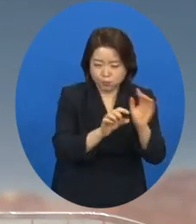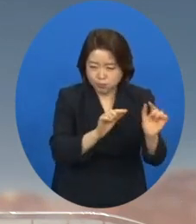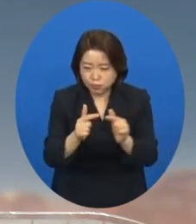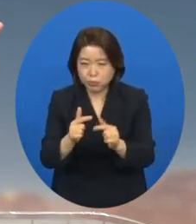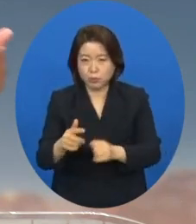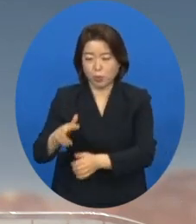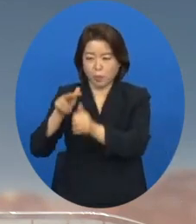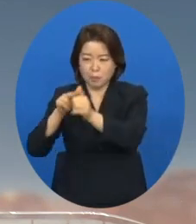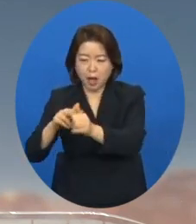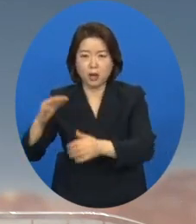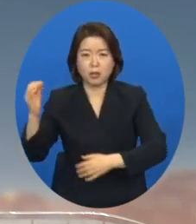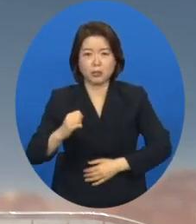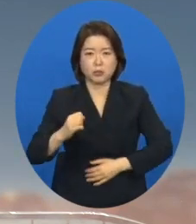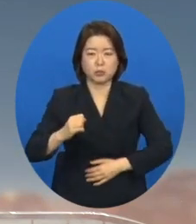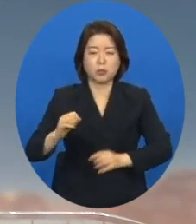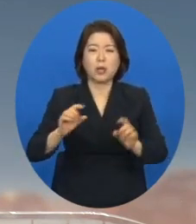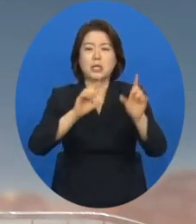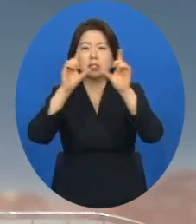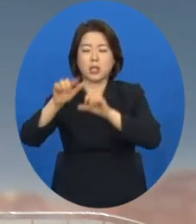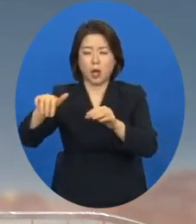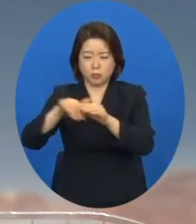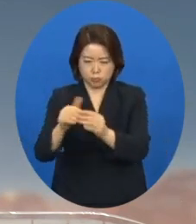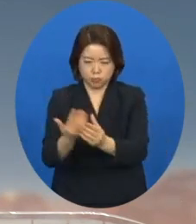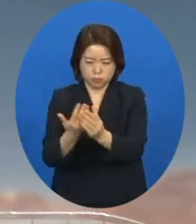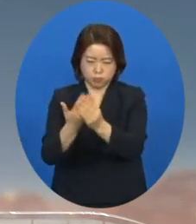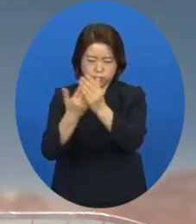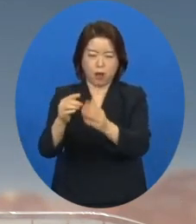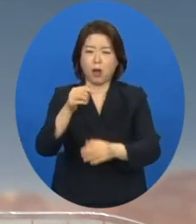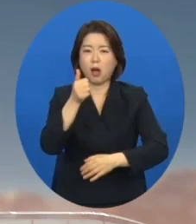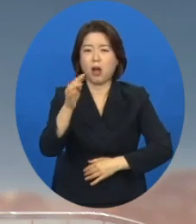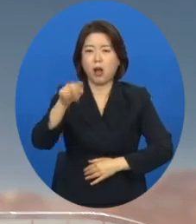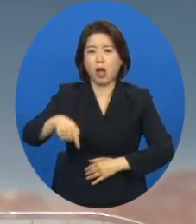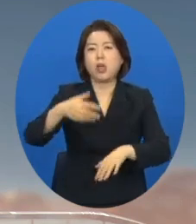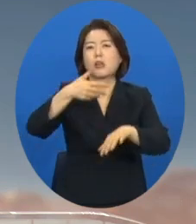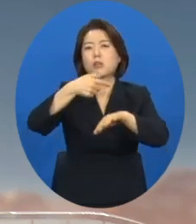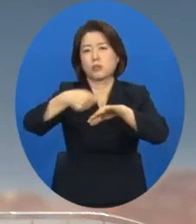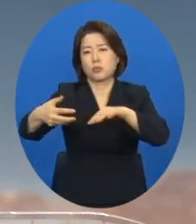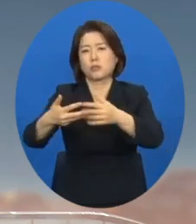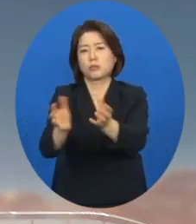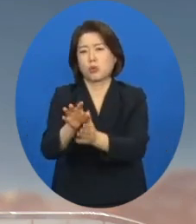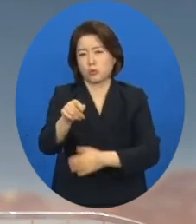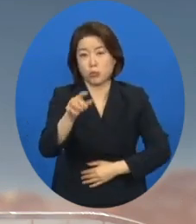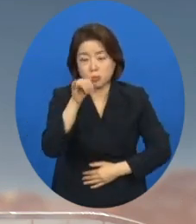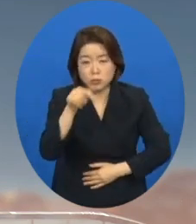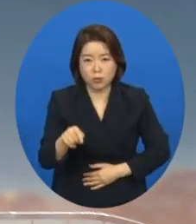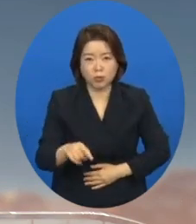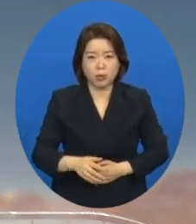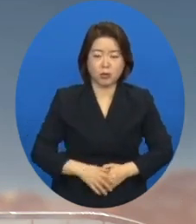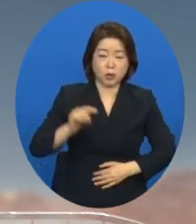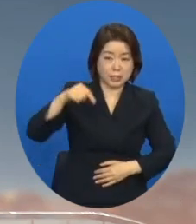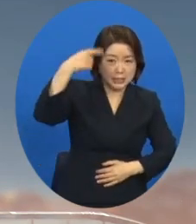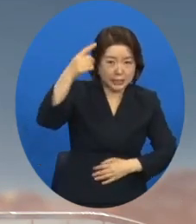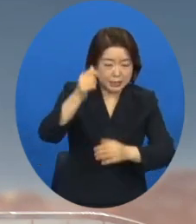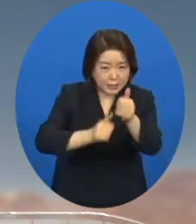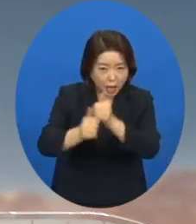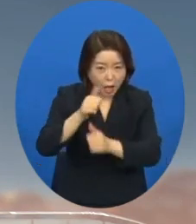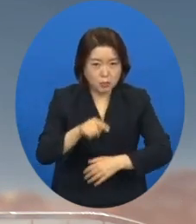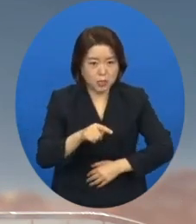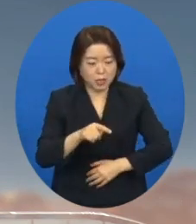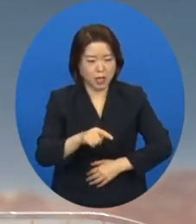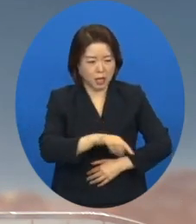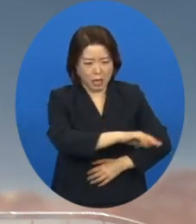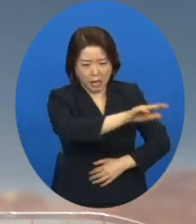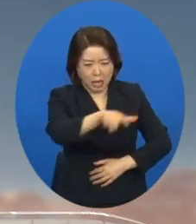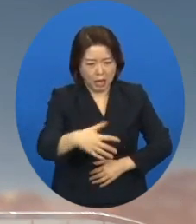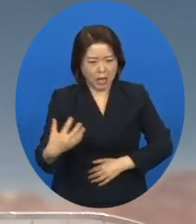그 민족이 바로 이 해쪽 속입니다. 게다가 다음 세대, 광야에서 태어난 다음 세대를 책임져야